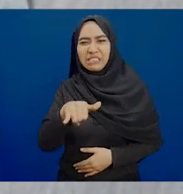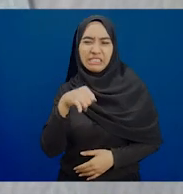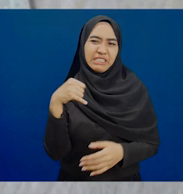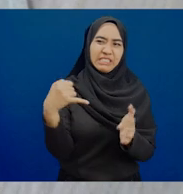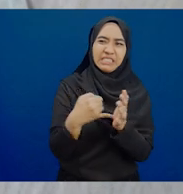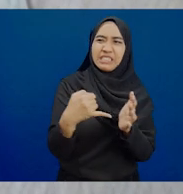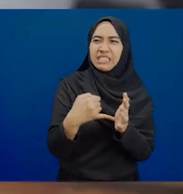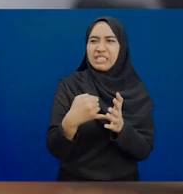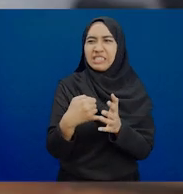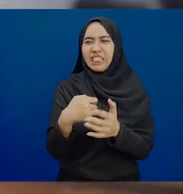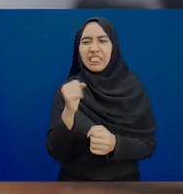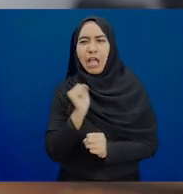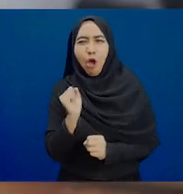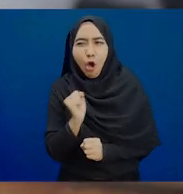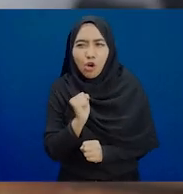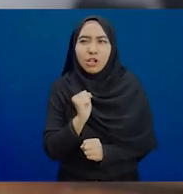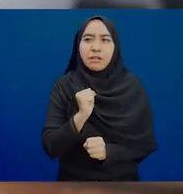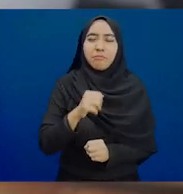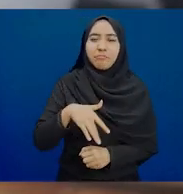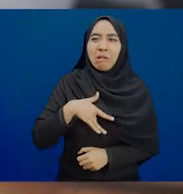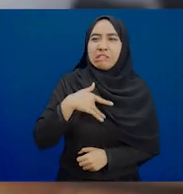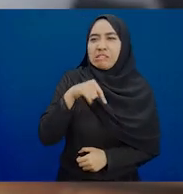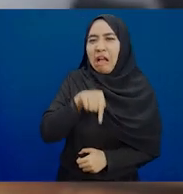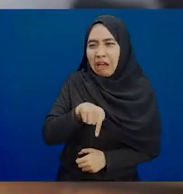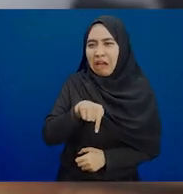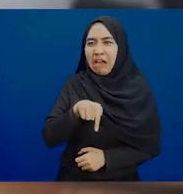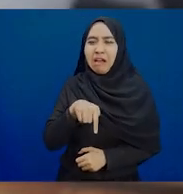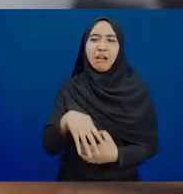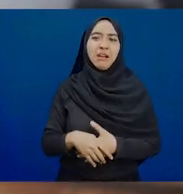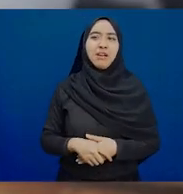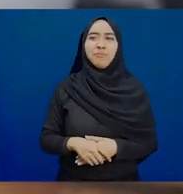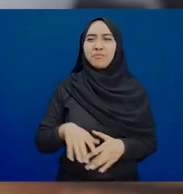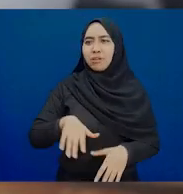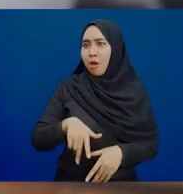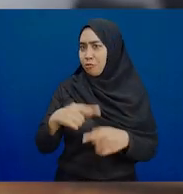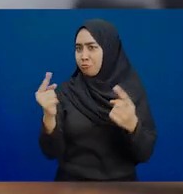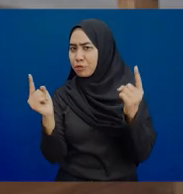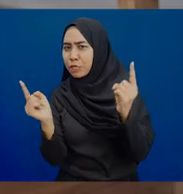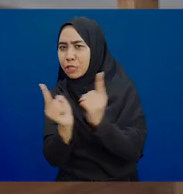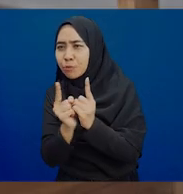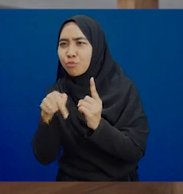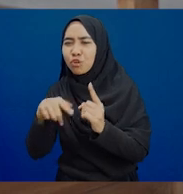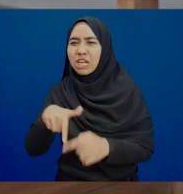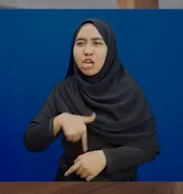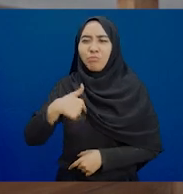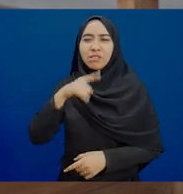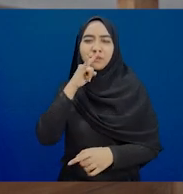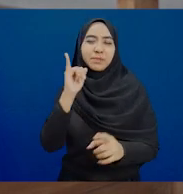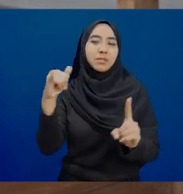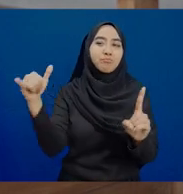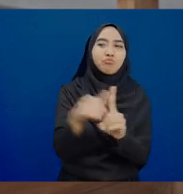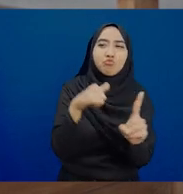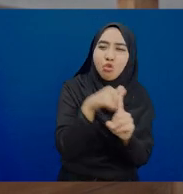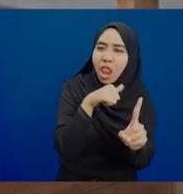Pokoknya hidup dengan penuh rasa khawatir pasti, karena kan hidup bermasyarakat ya, itu